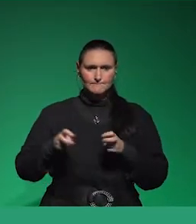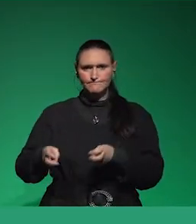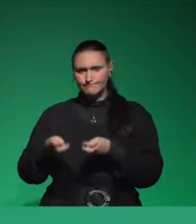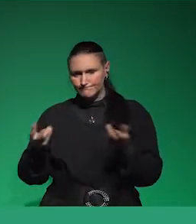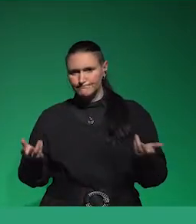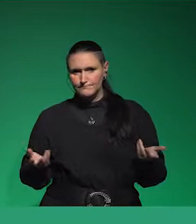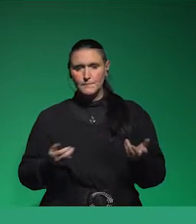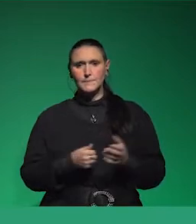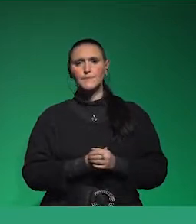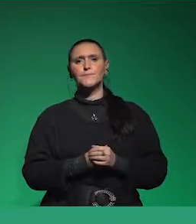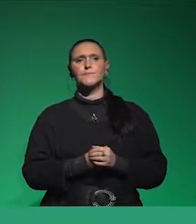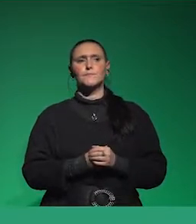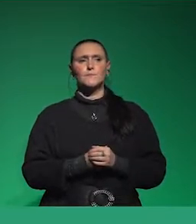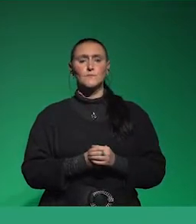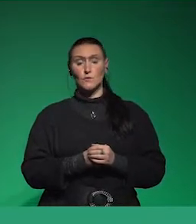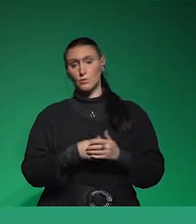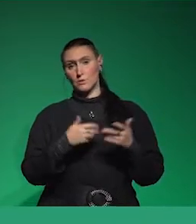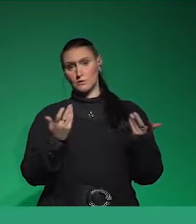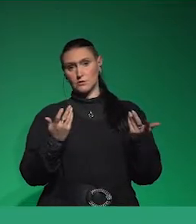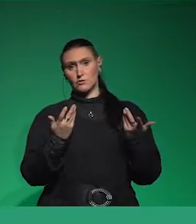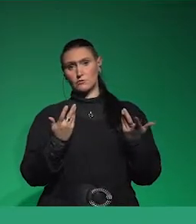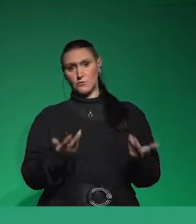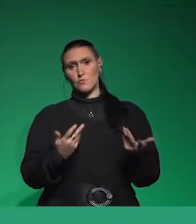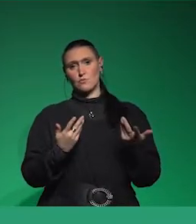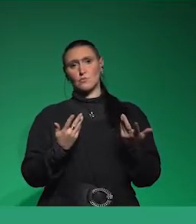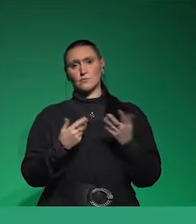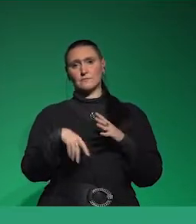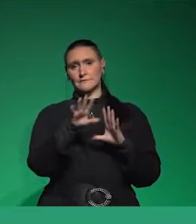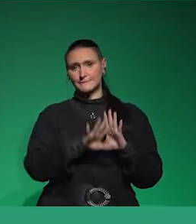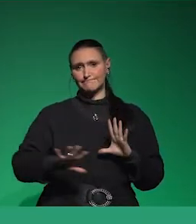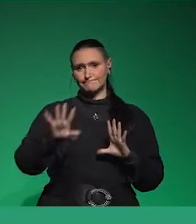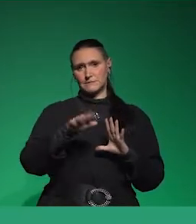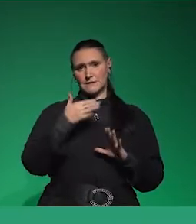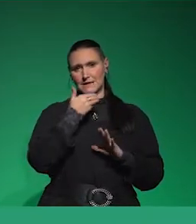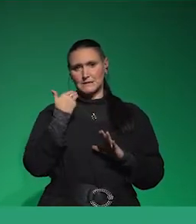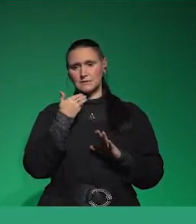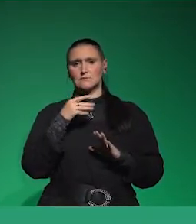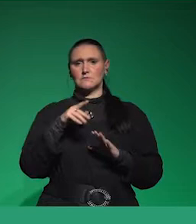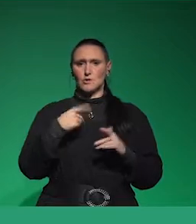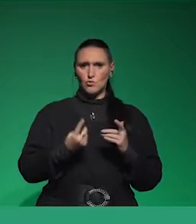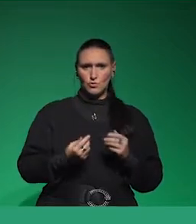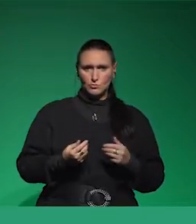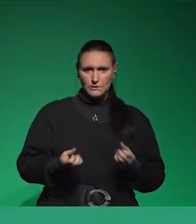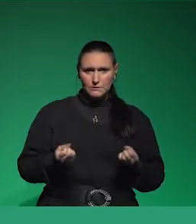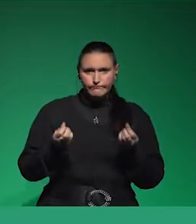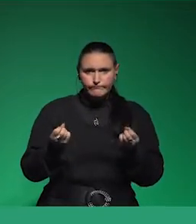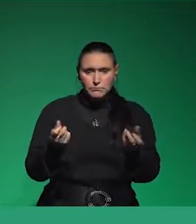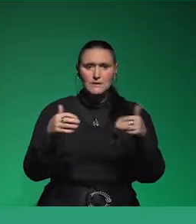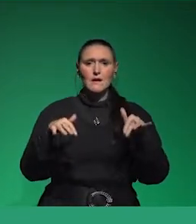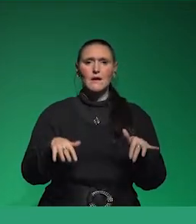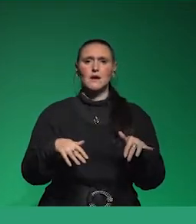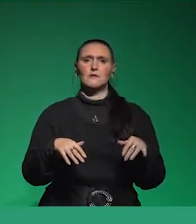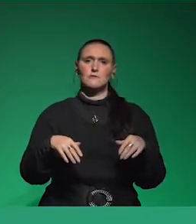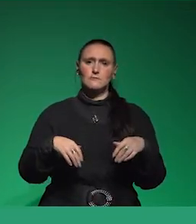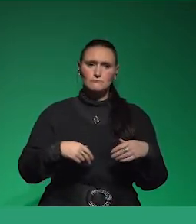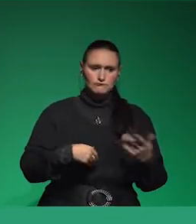um im gesamten Bundesland Material vorzuhalten zur Wiederaufforstung. Also